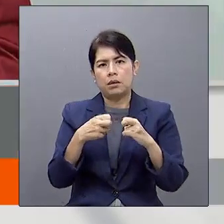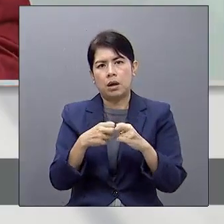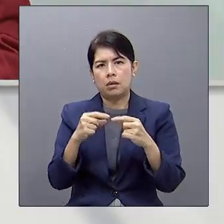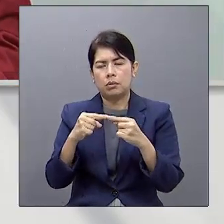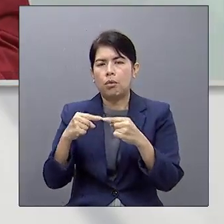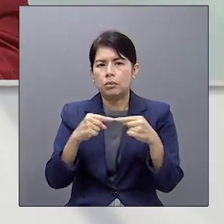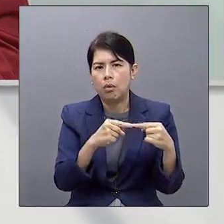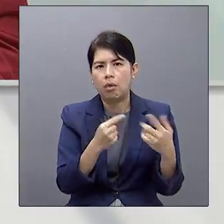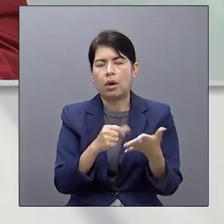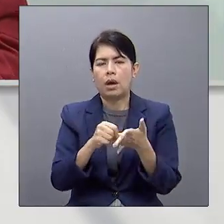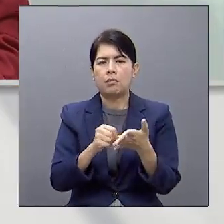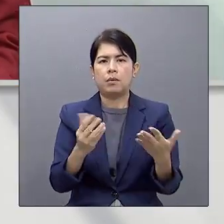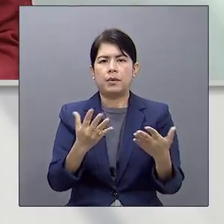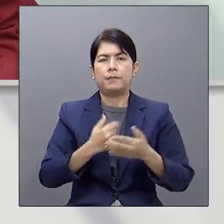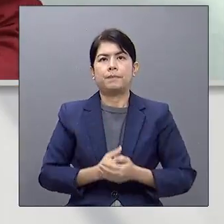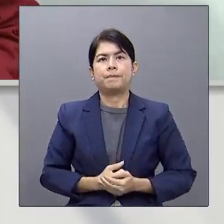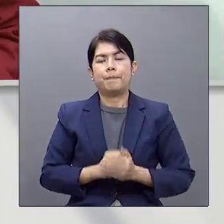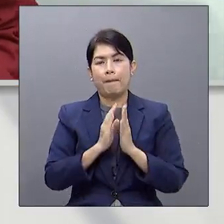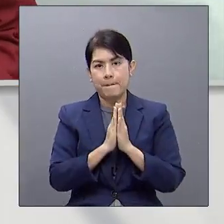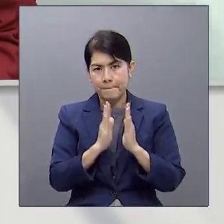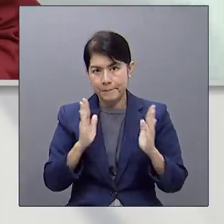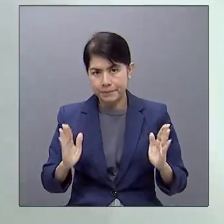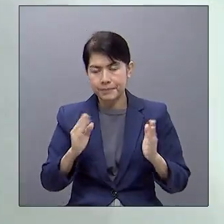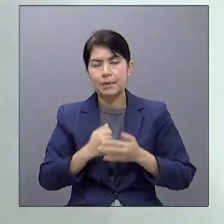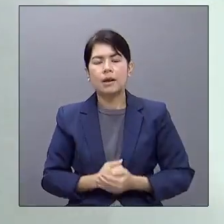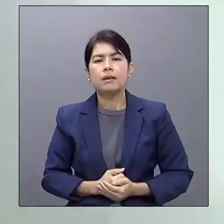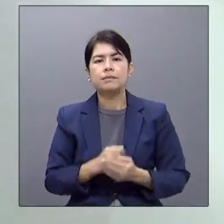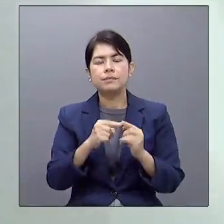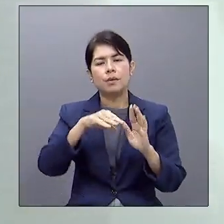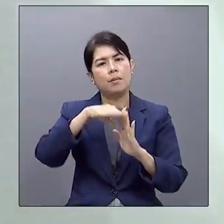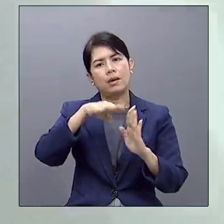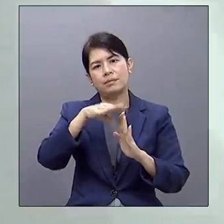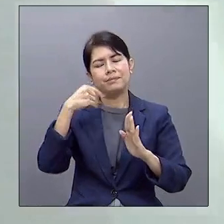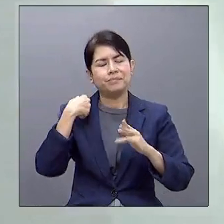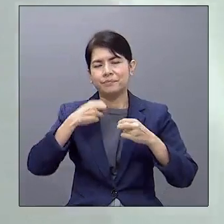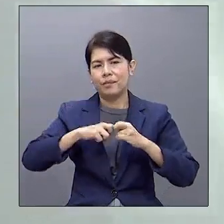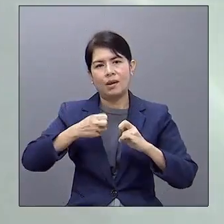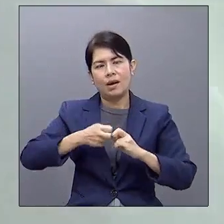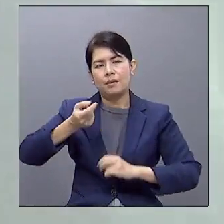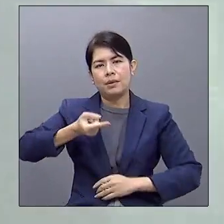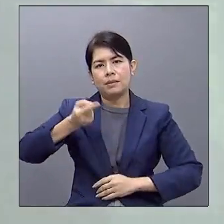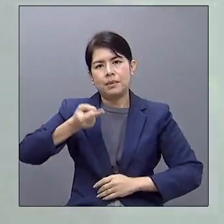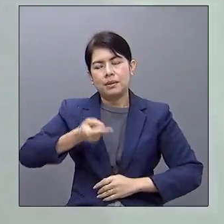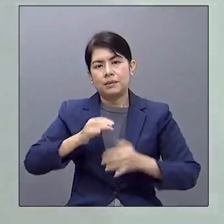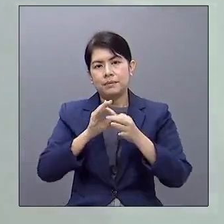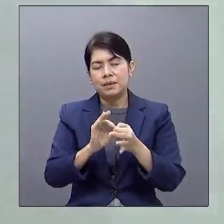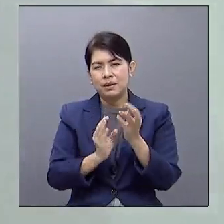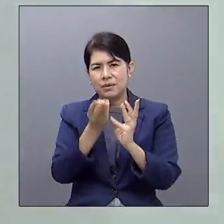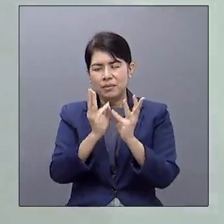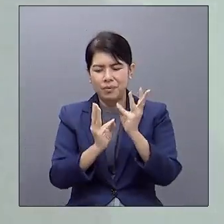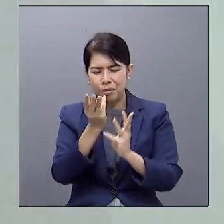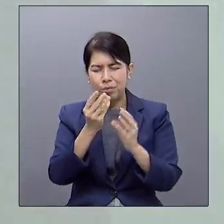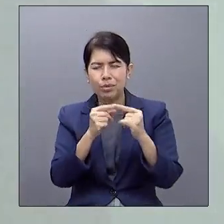รสบัวคลี่นะคะสภาลมหายใจภาคเหนือเป็นพื้นที่ที่มีปัญหากันอย่างซ้ำซากนะคะกับมลพิษที่มันเกิดขึ้นในลักษณะ